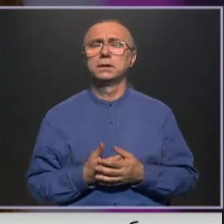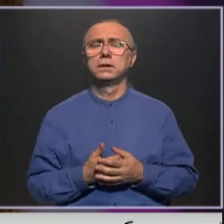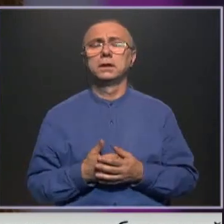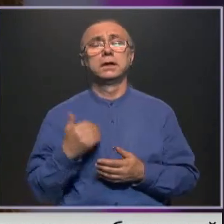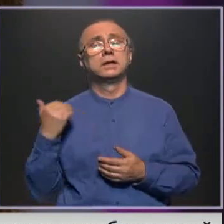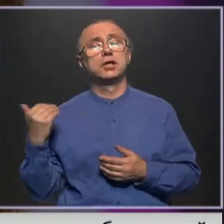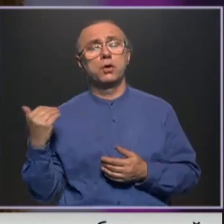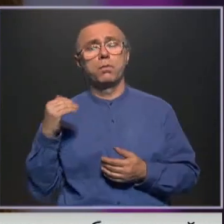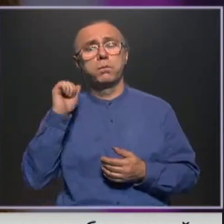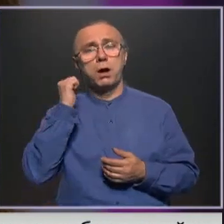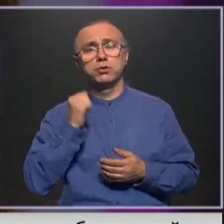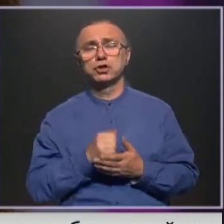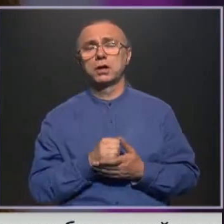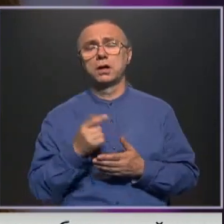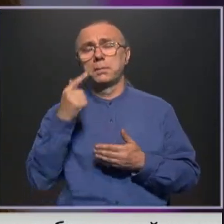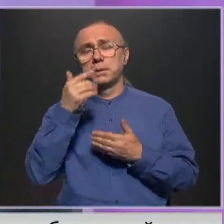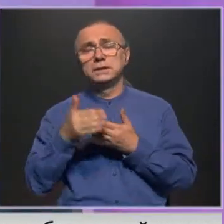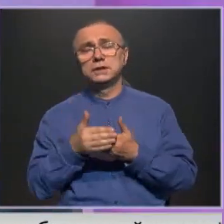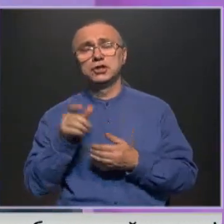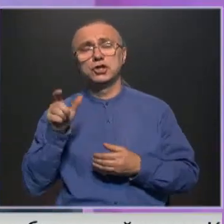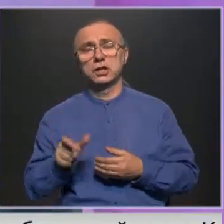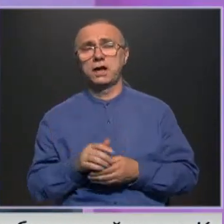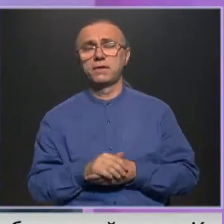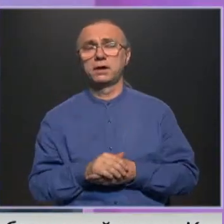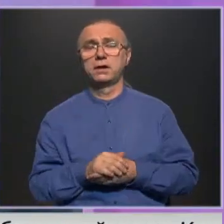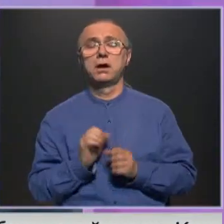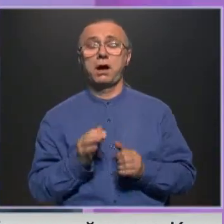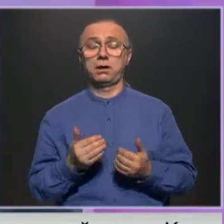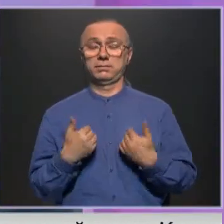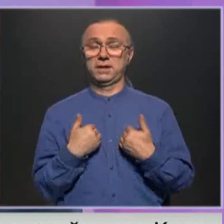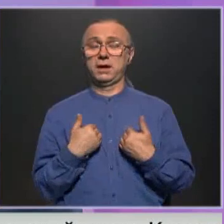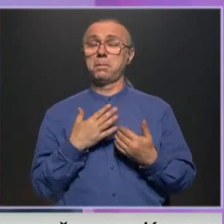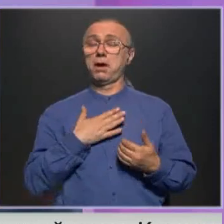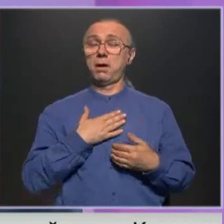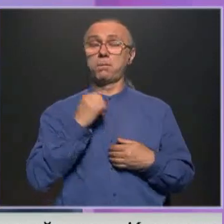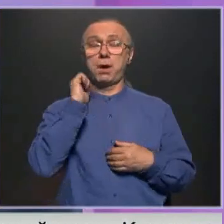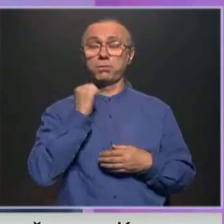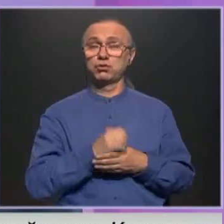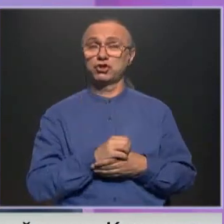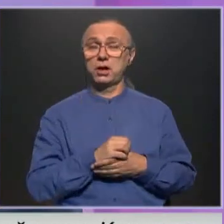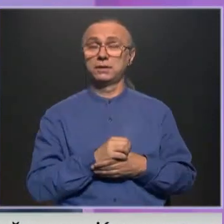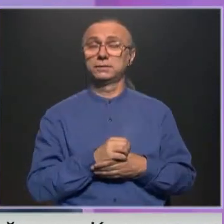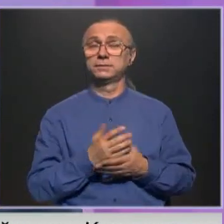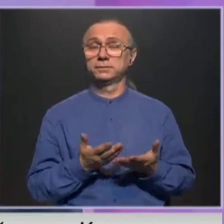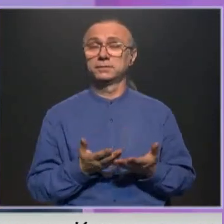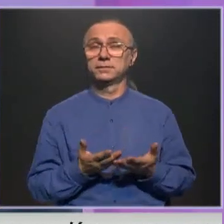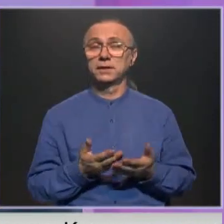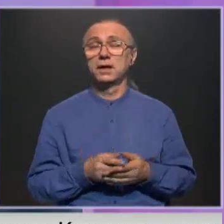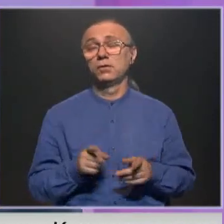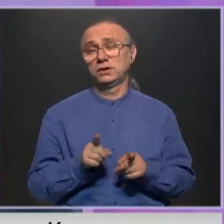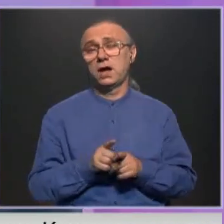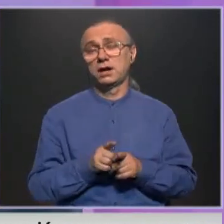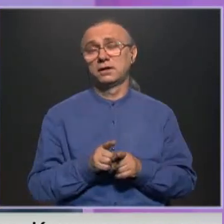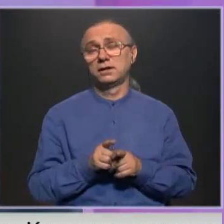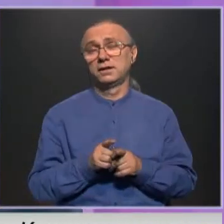ее бабушка, да, это такой же близкий человек, как вот тебе, твоя бабушка. Что если вот так по аналогии ты воспринимаешь, то как-то тебе будет